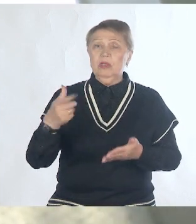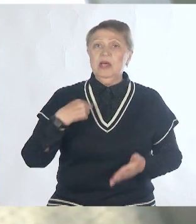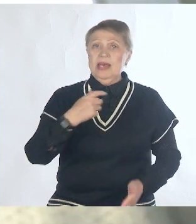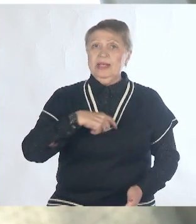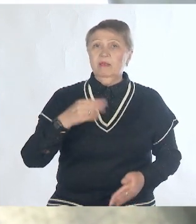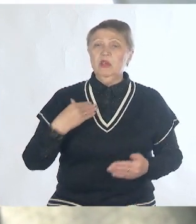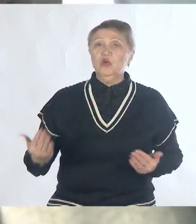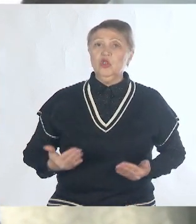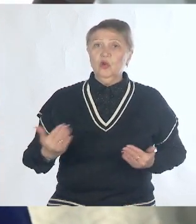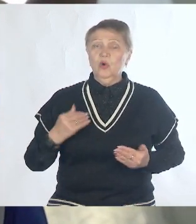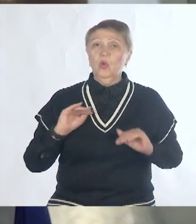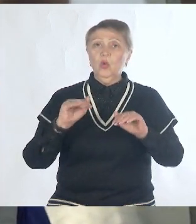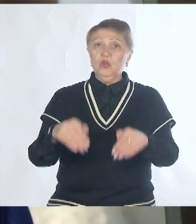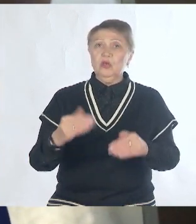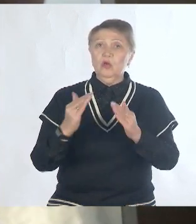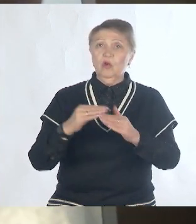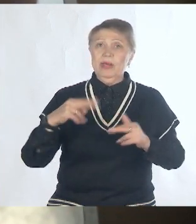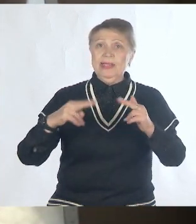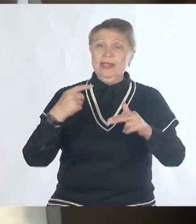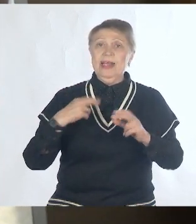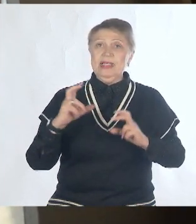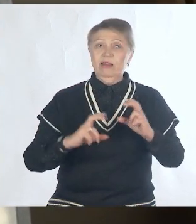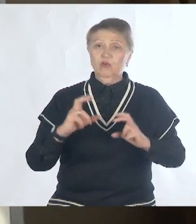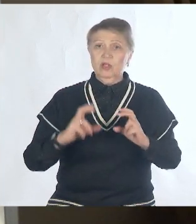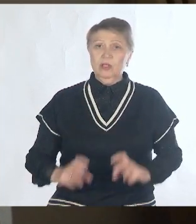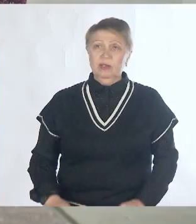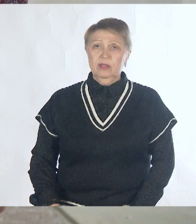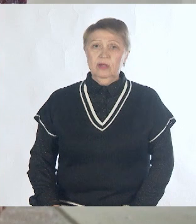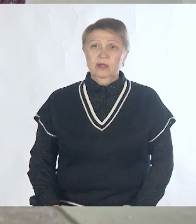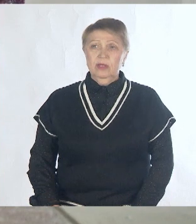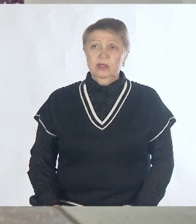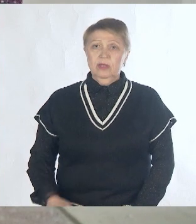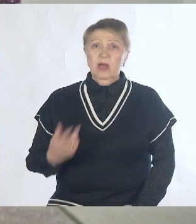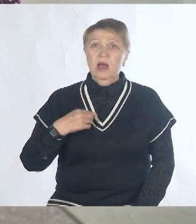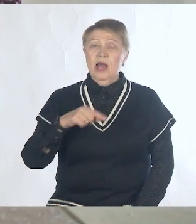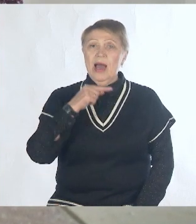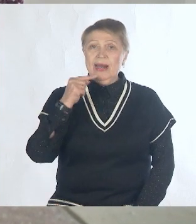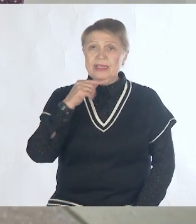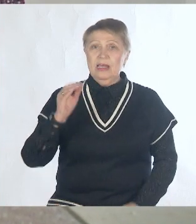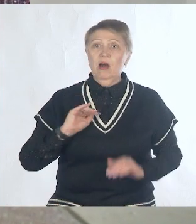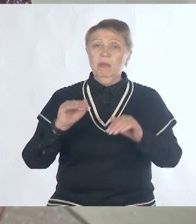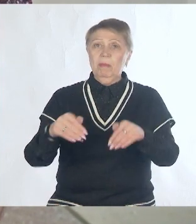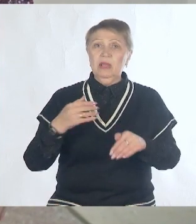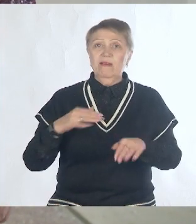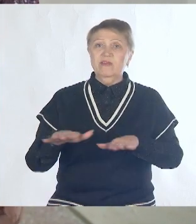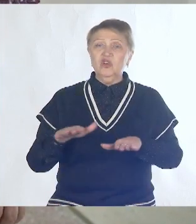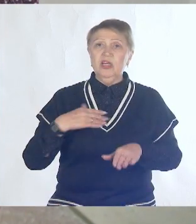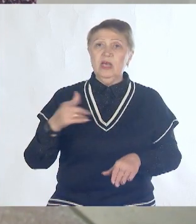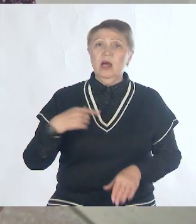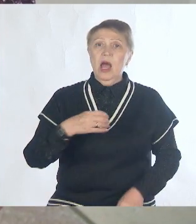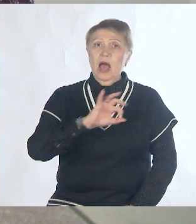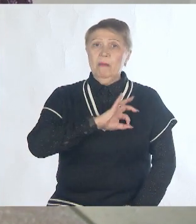устроился домостроительный завод россии попала в движении ввели пикс из 16 в